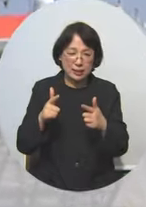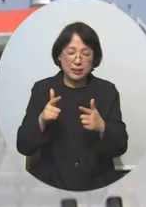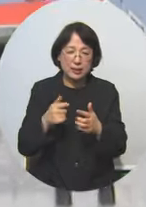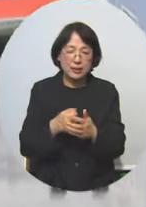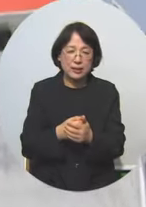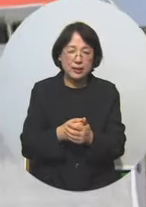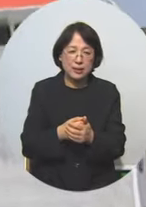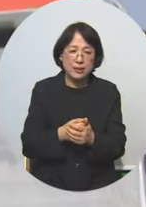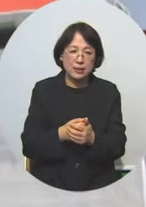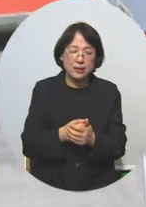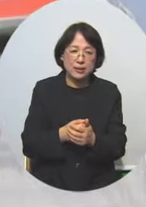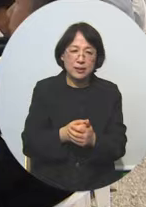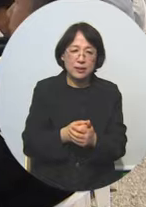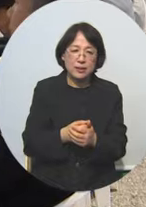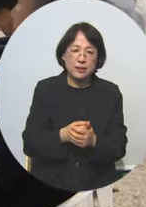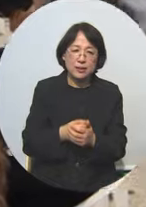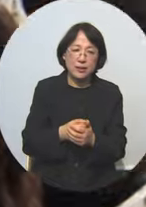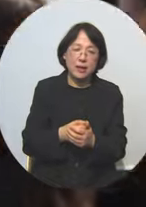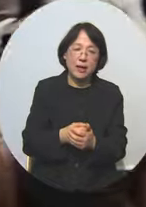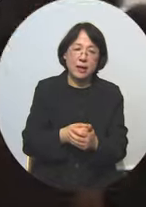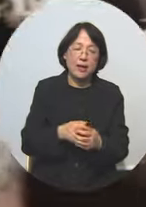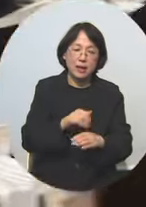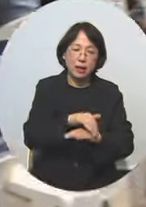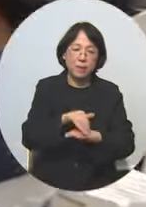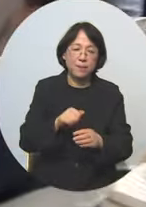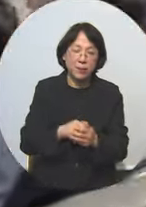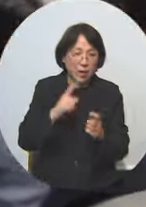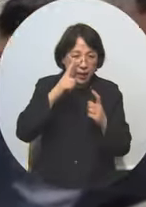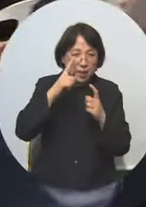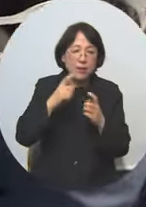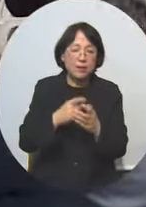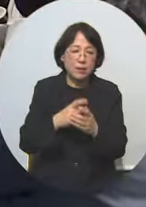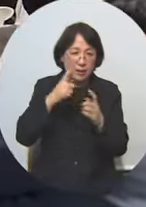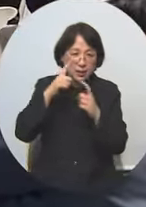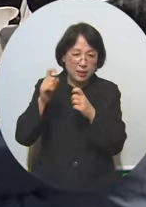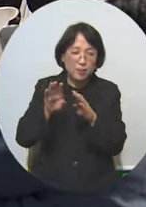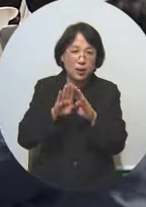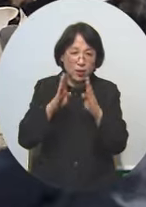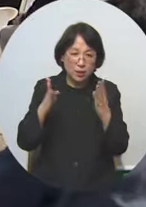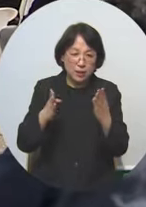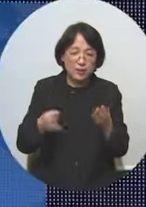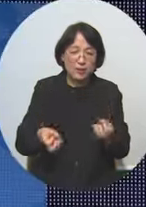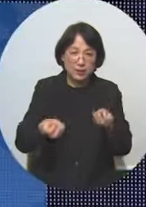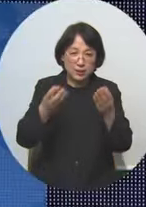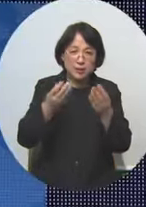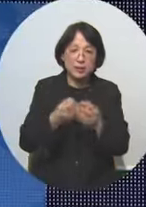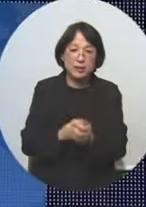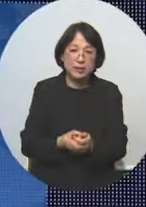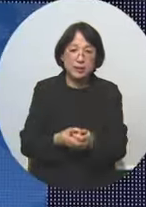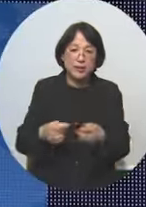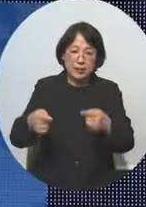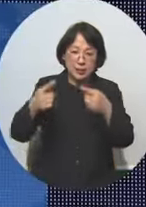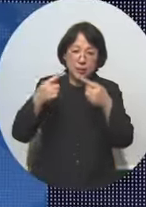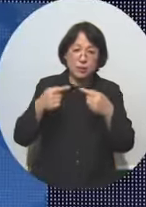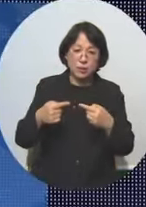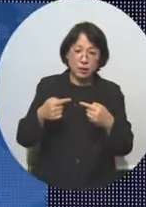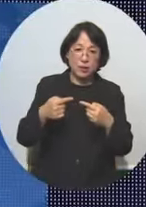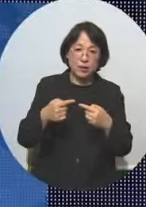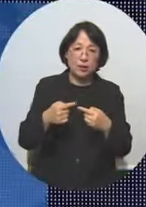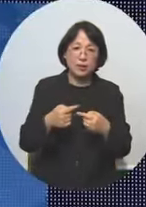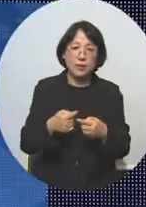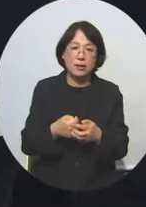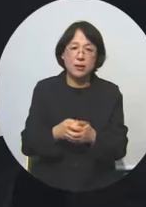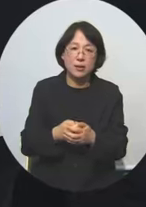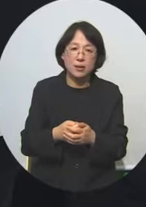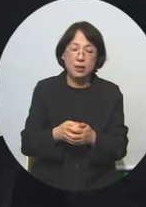출항을 앞두고 있습니다. 이를 기념해 열린 식량원조 10만 톤 출항 기념식. 이 자리에 참석한 델와르